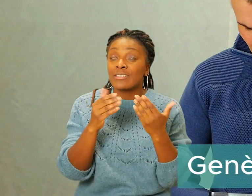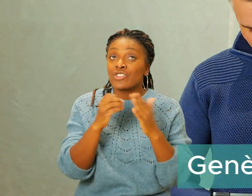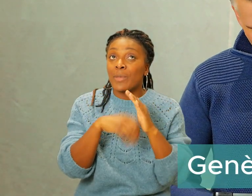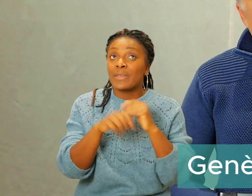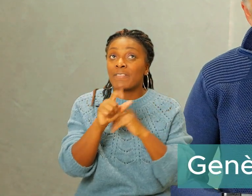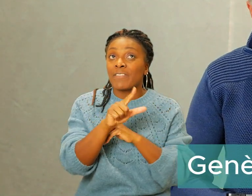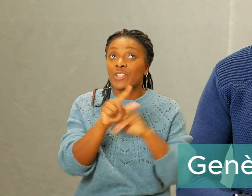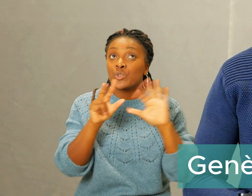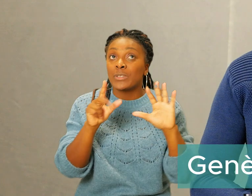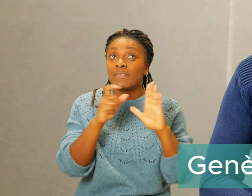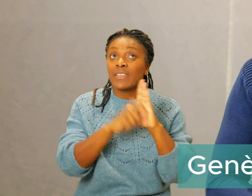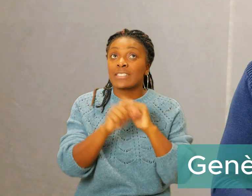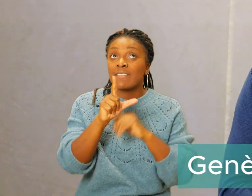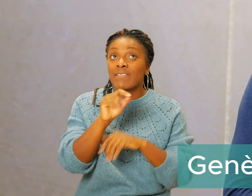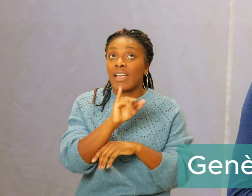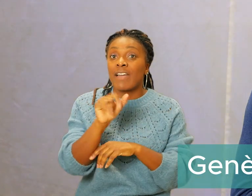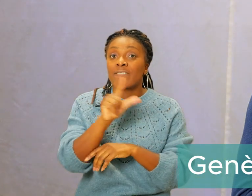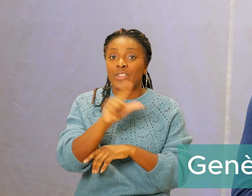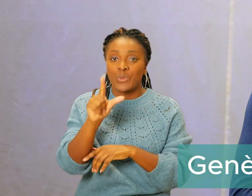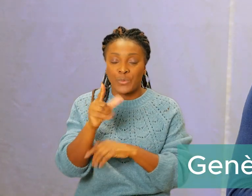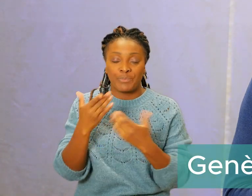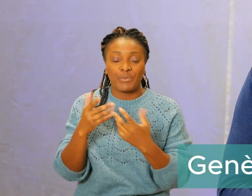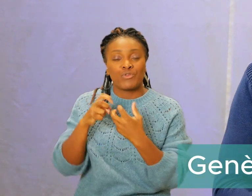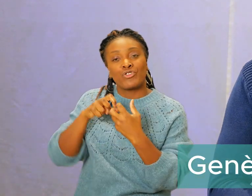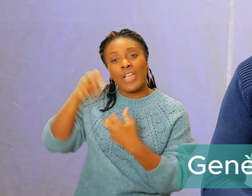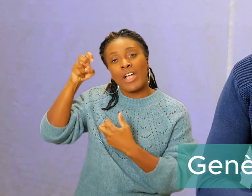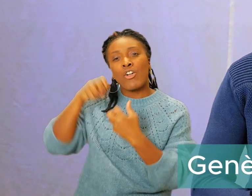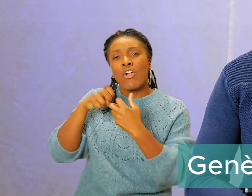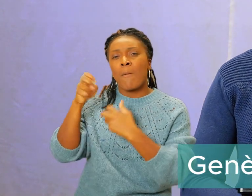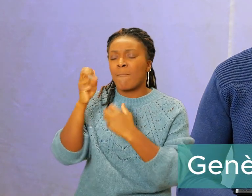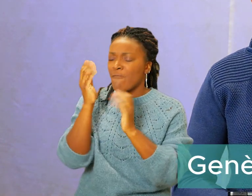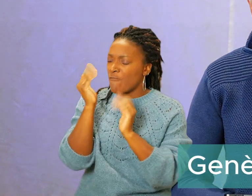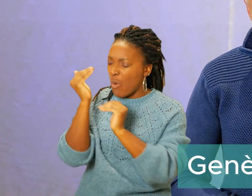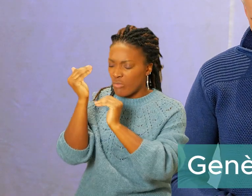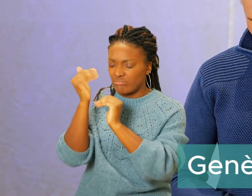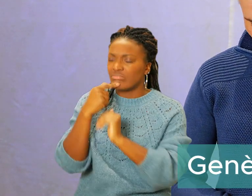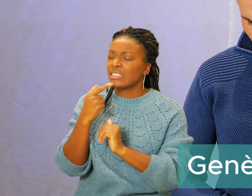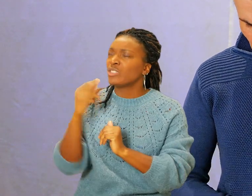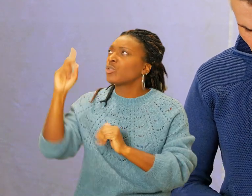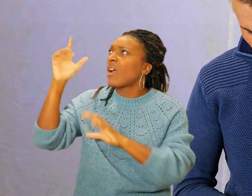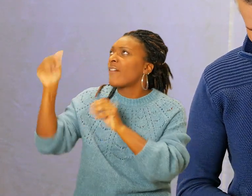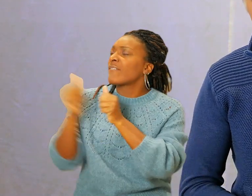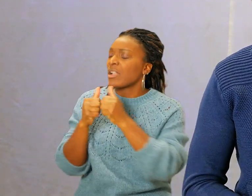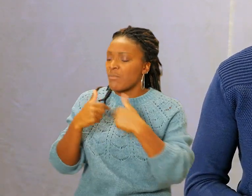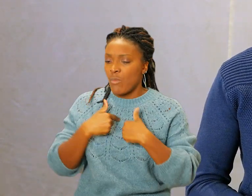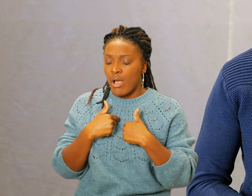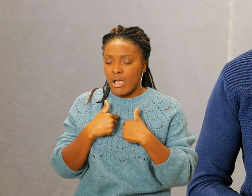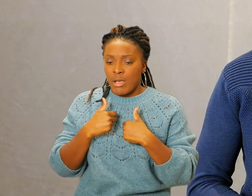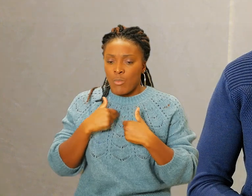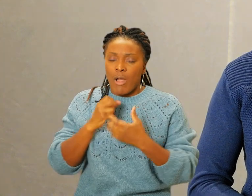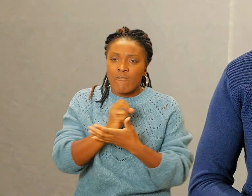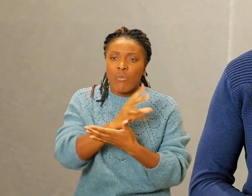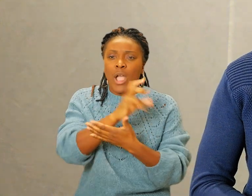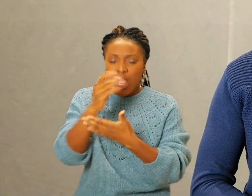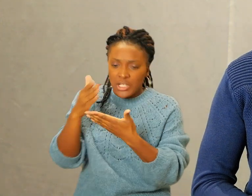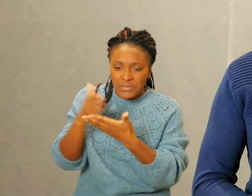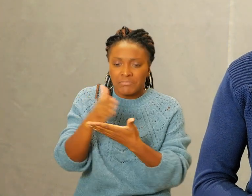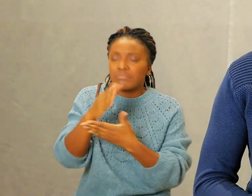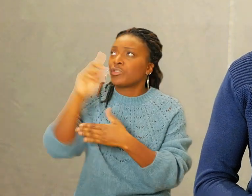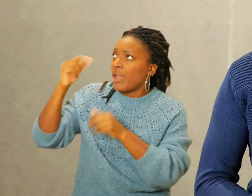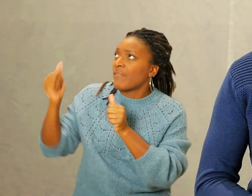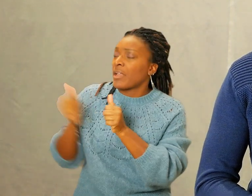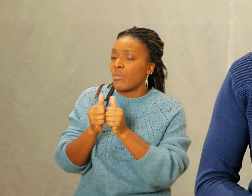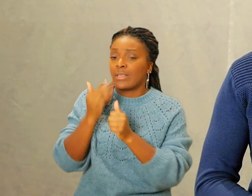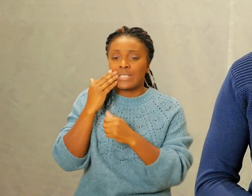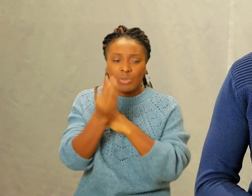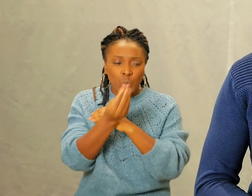versets 20-22. Jacob fit un vœu en disant, si Dieu est avec moi et me garde pendant ce voyage que je fais, s'il me donne du